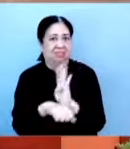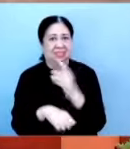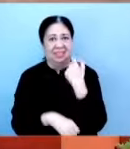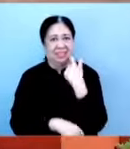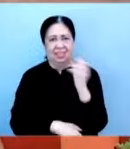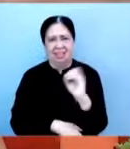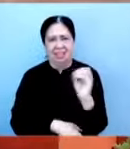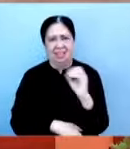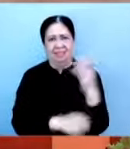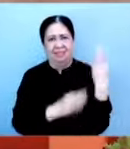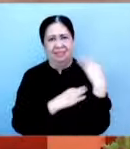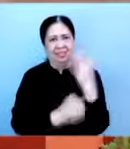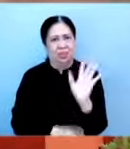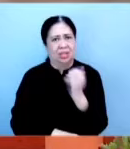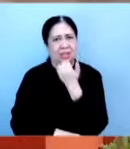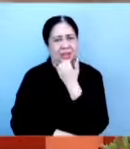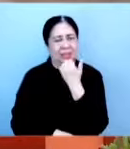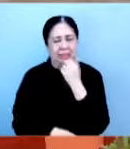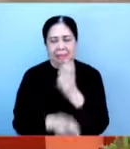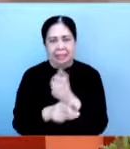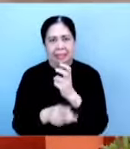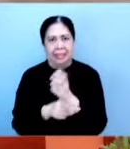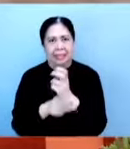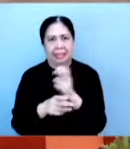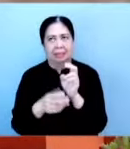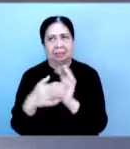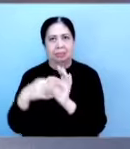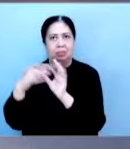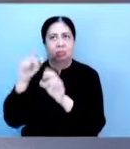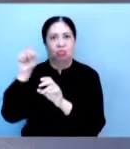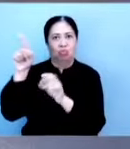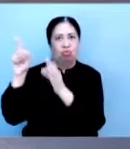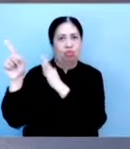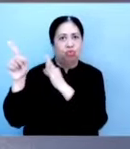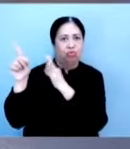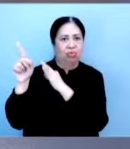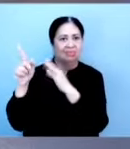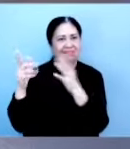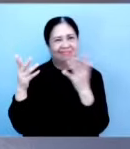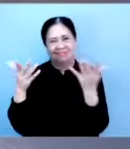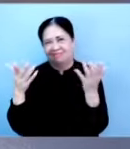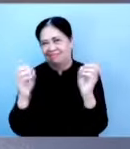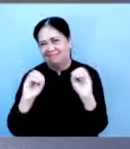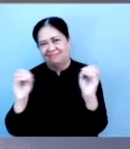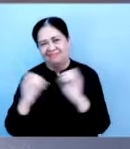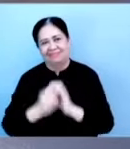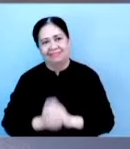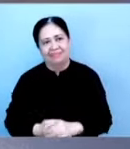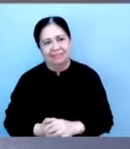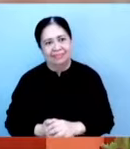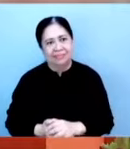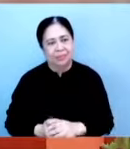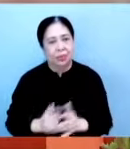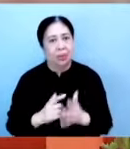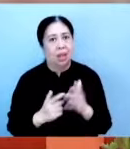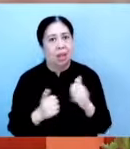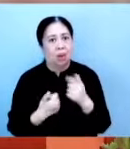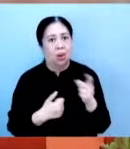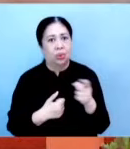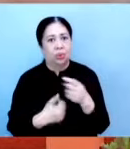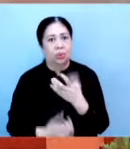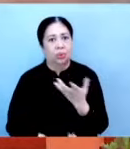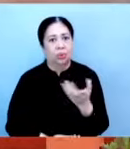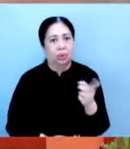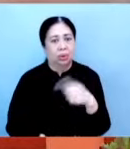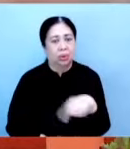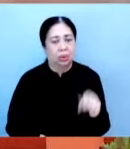namang kababayan so mahihirapan tayong ikonekta doun sa may-ari nung sasakyan o sa employer torney Paano naman yung mga kapulisan yung mga autoridad